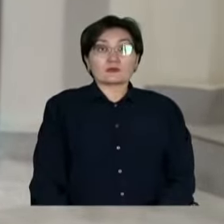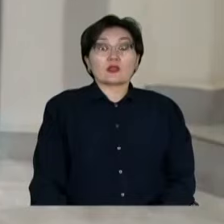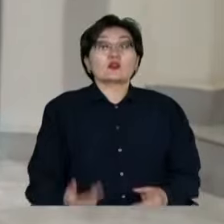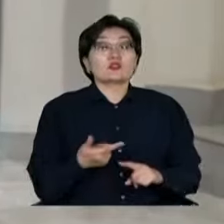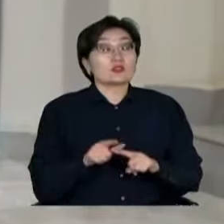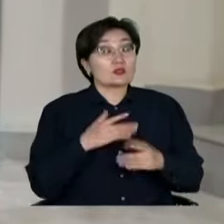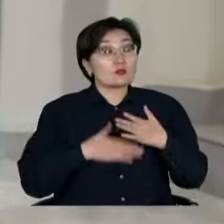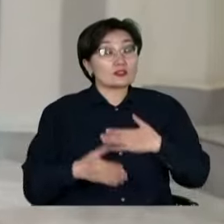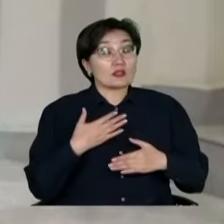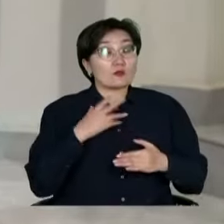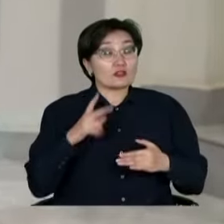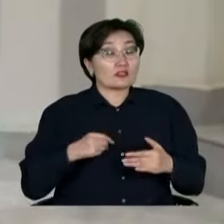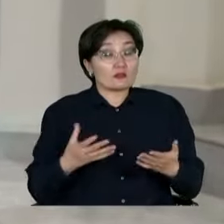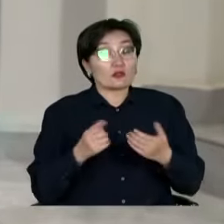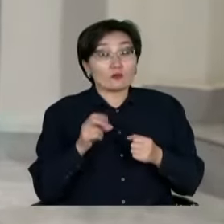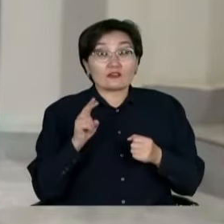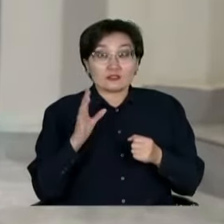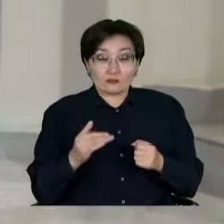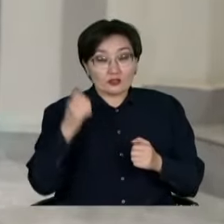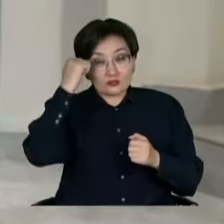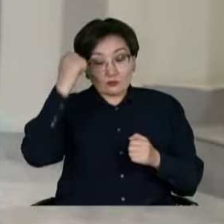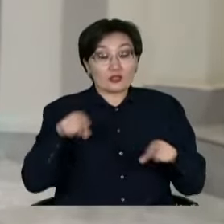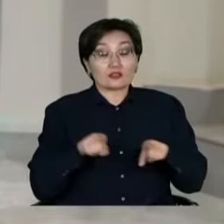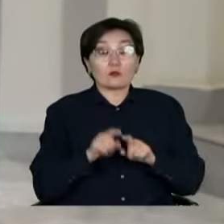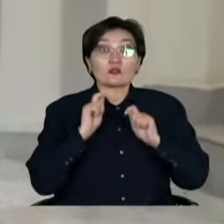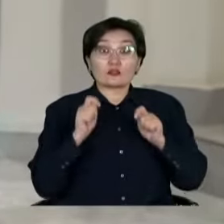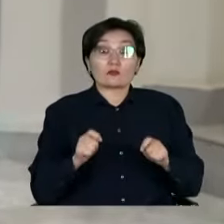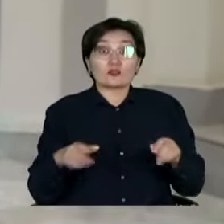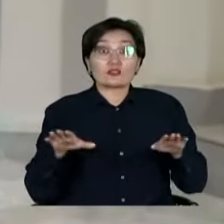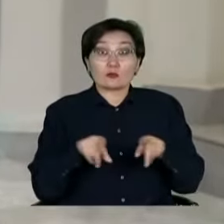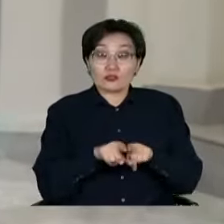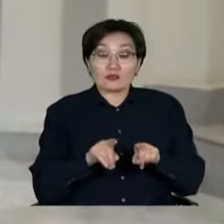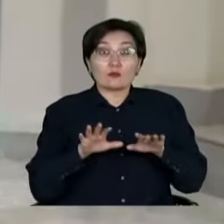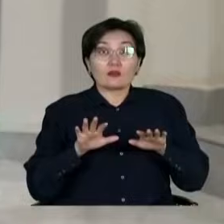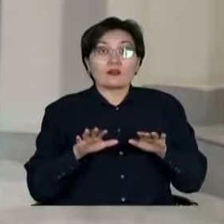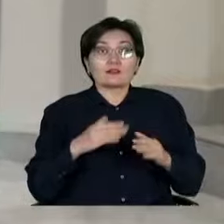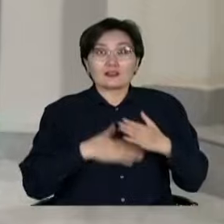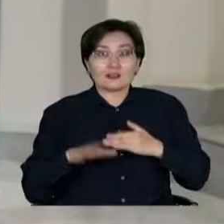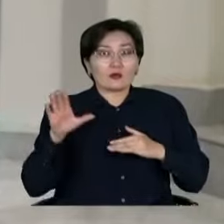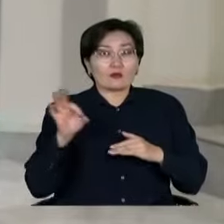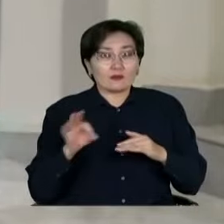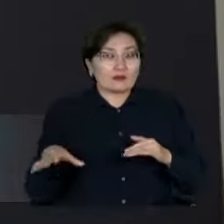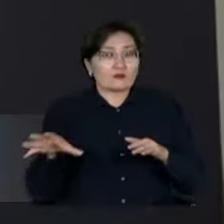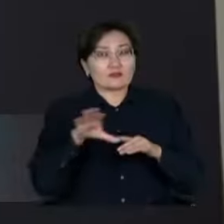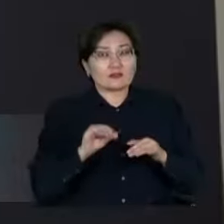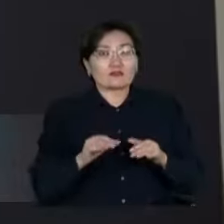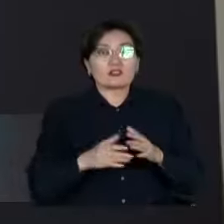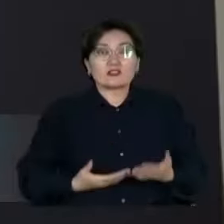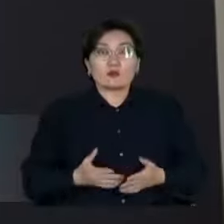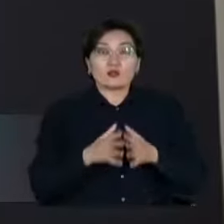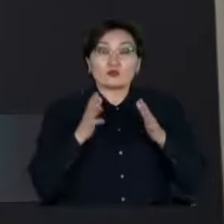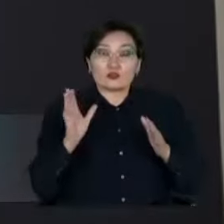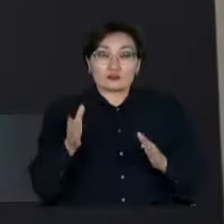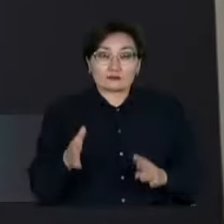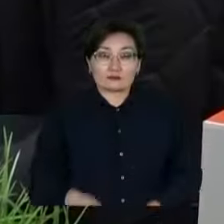Я очень рада. Моя дочь получила квартиру. Спасибо за такой подарок. Пусть таких радостных моментов у всех в жизни будет больше.